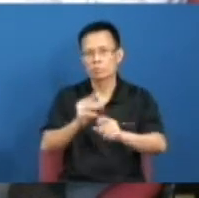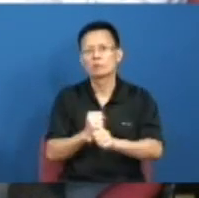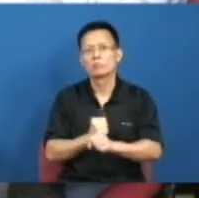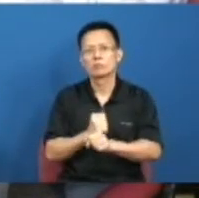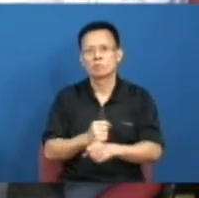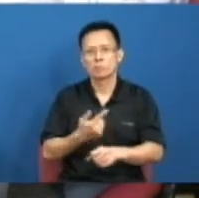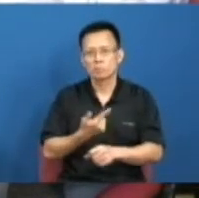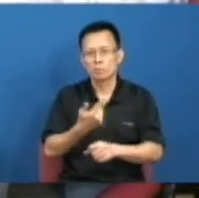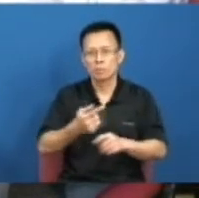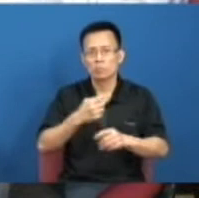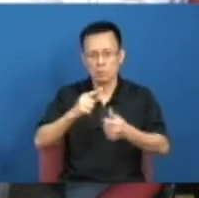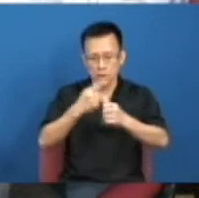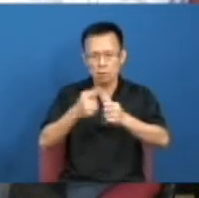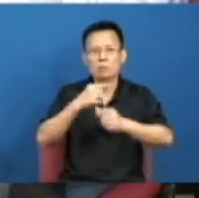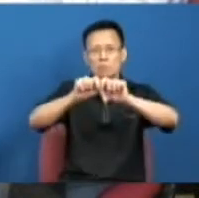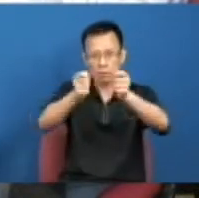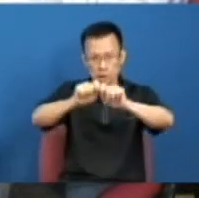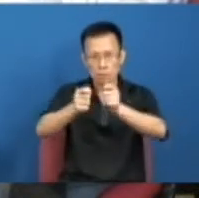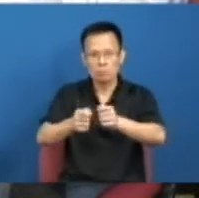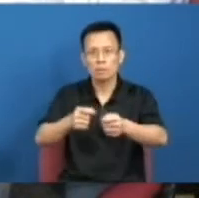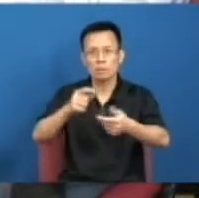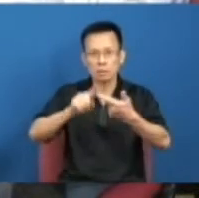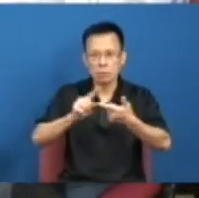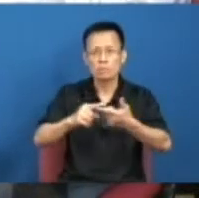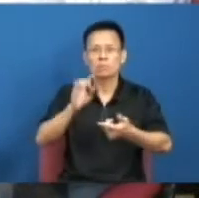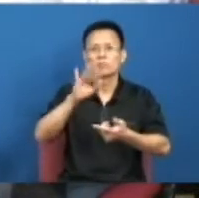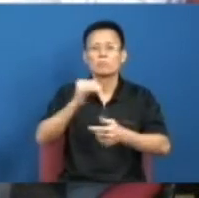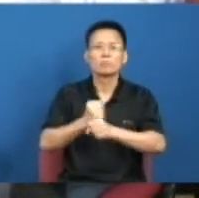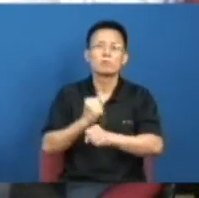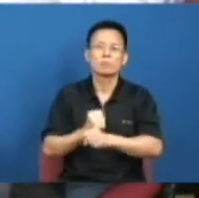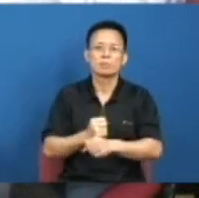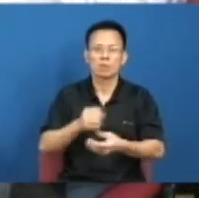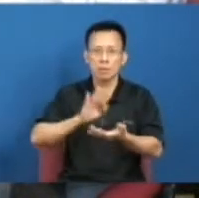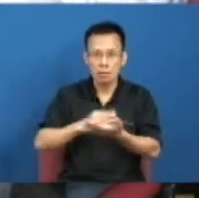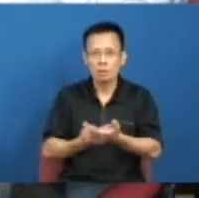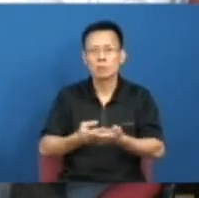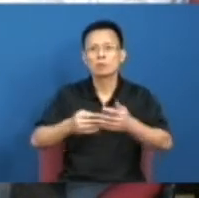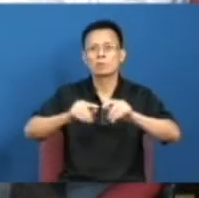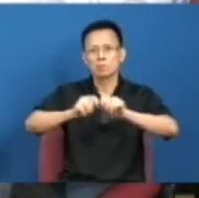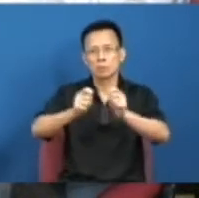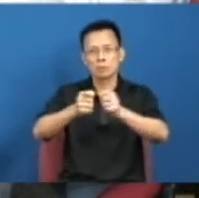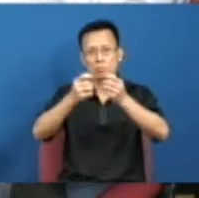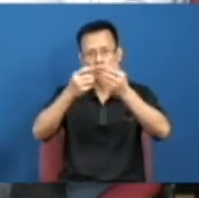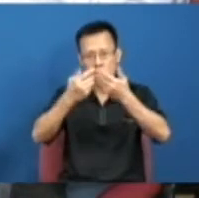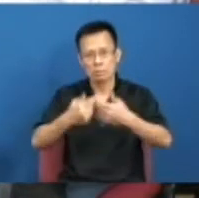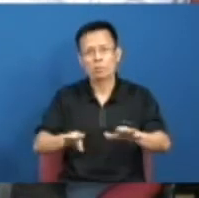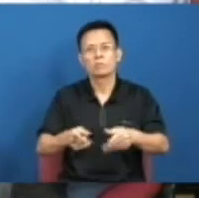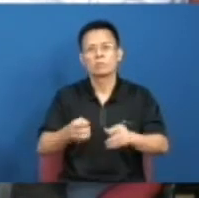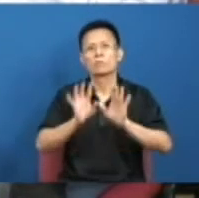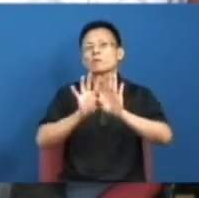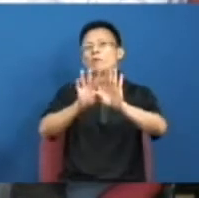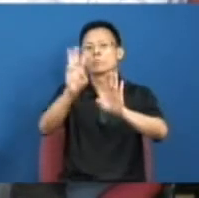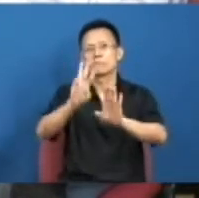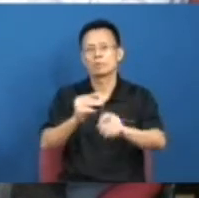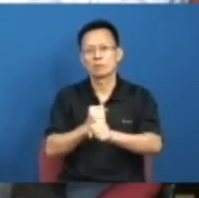多時都要拆咗啲嘢先做得嘅。 嗯，冇錯。 但係咧，你拆咗之後咧，我哋做防水工程嘅功夫咧，除咗